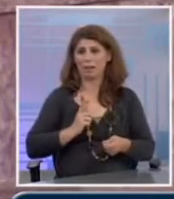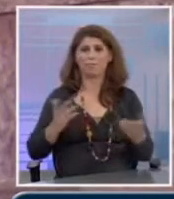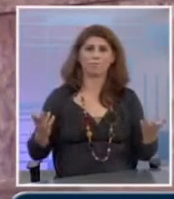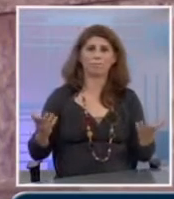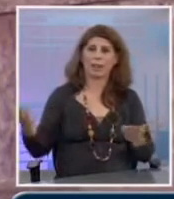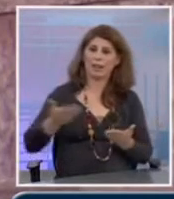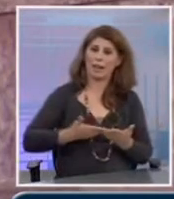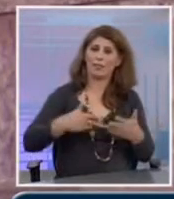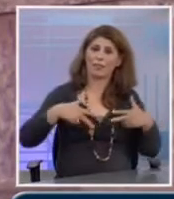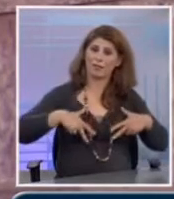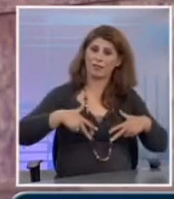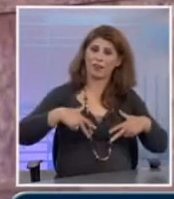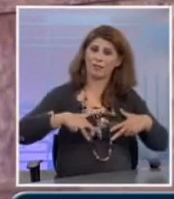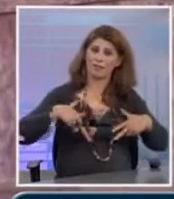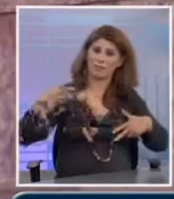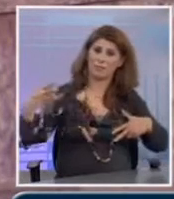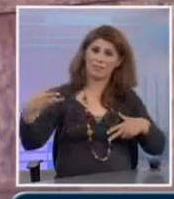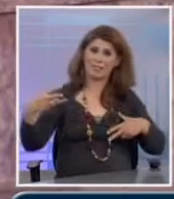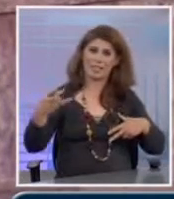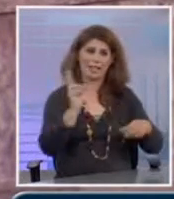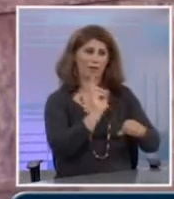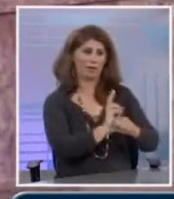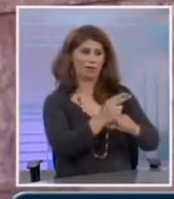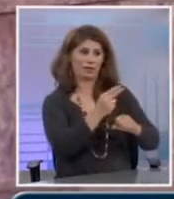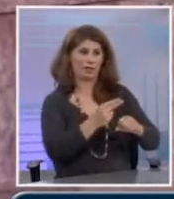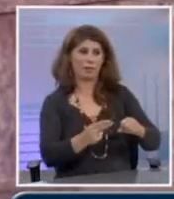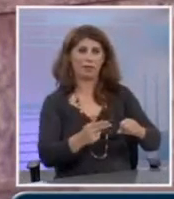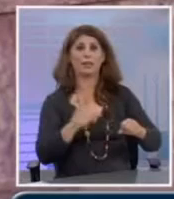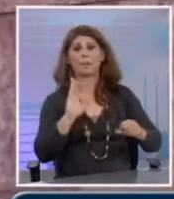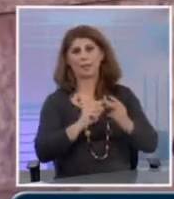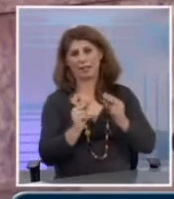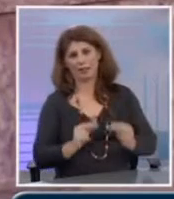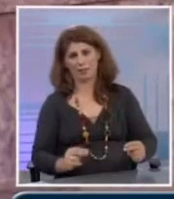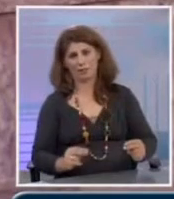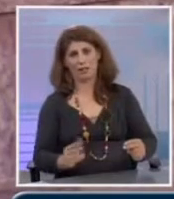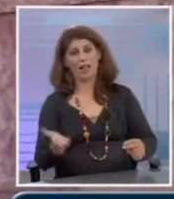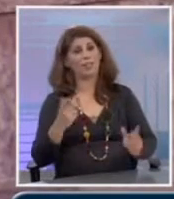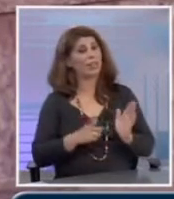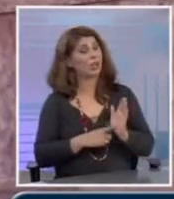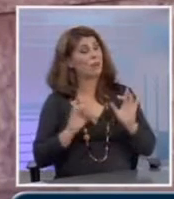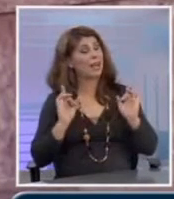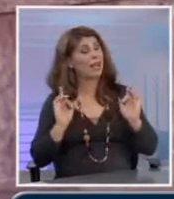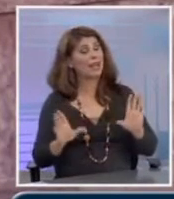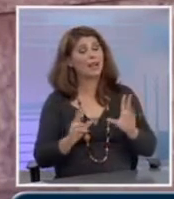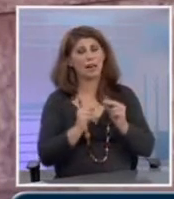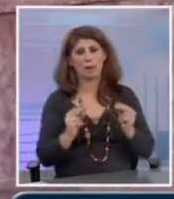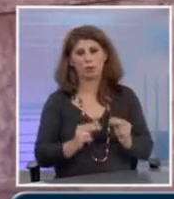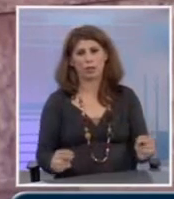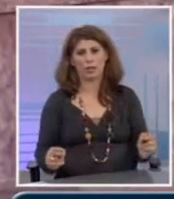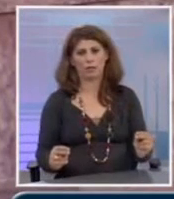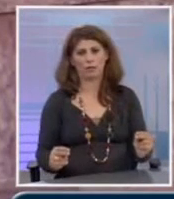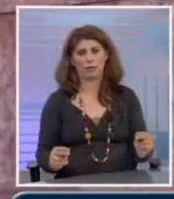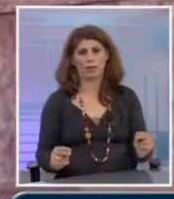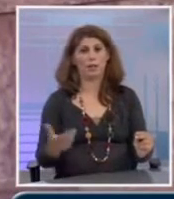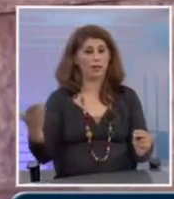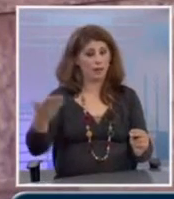έρθει η κυβέρνηση ΣΥΡΙΖΑ ή να κρατάει σε κρεμότητα τα θέματα και να μην τα έχει λύσει. Δεν έχει νομικά κανένα αποτέλεσμα το να φέρουμε